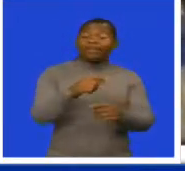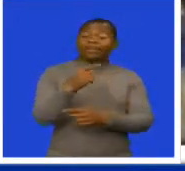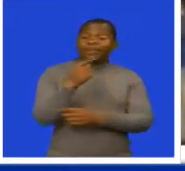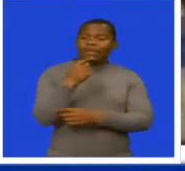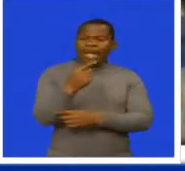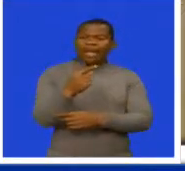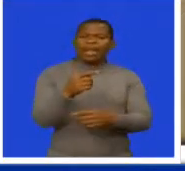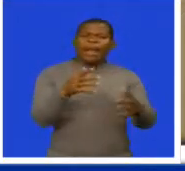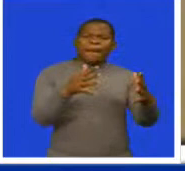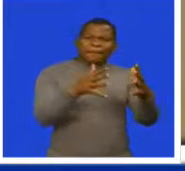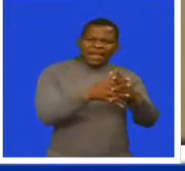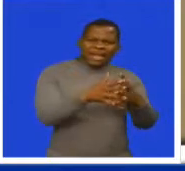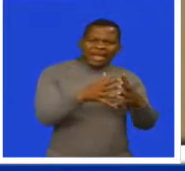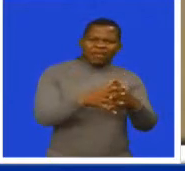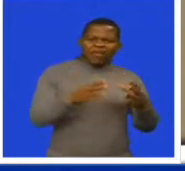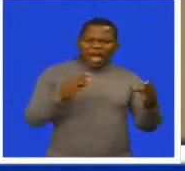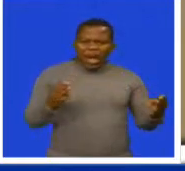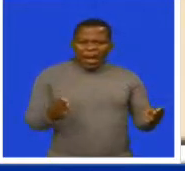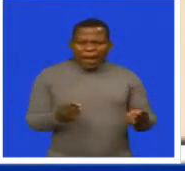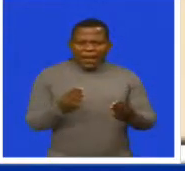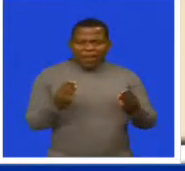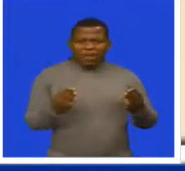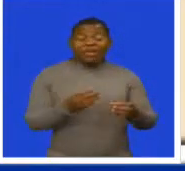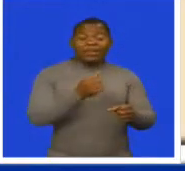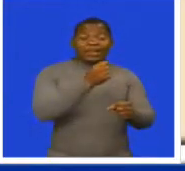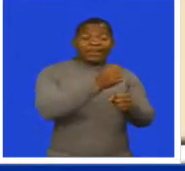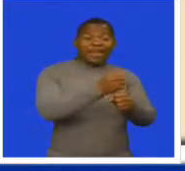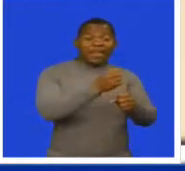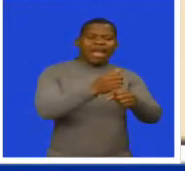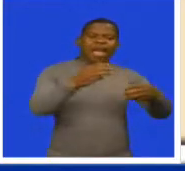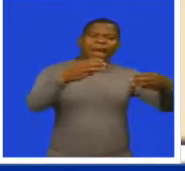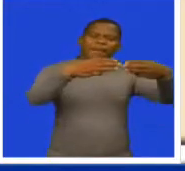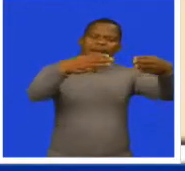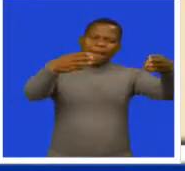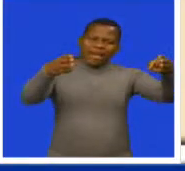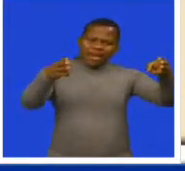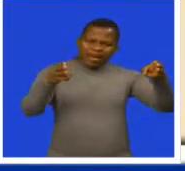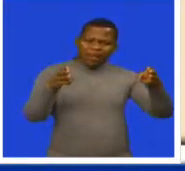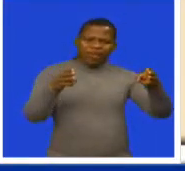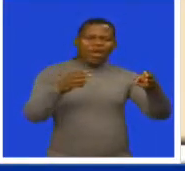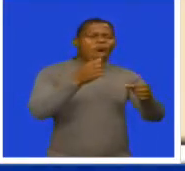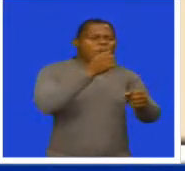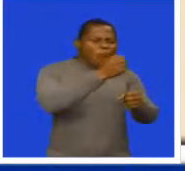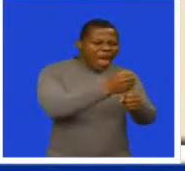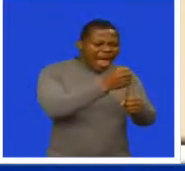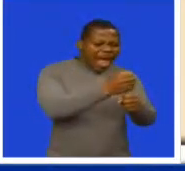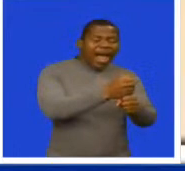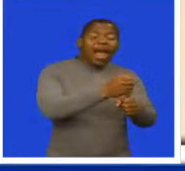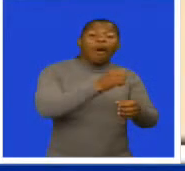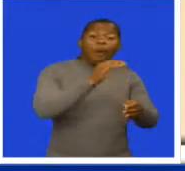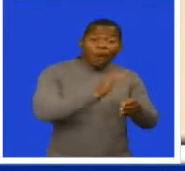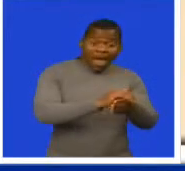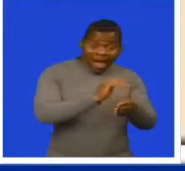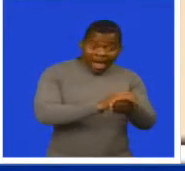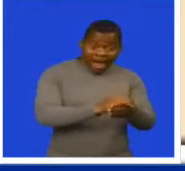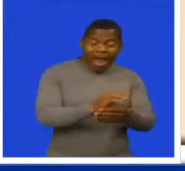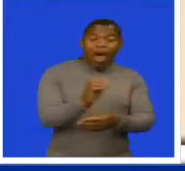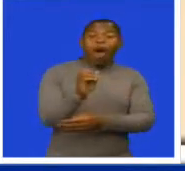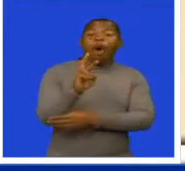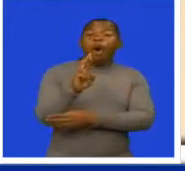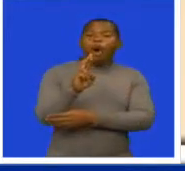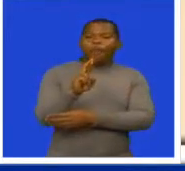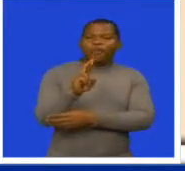noma kumele tiyiswe kulamanye emahhovisi. Onke amave akete atobuka ukuthi iParliamente yetinkundla